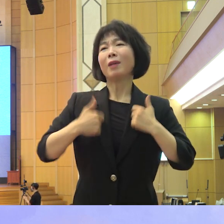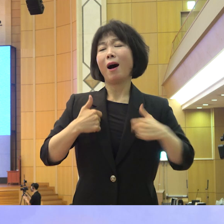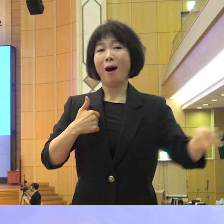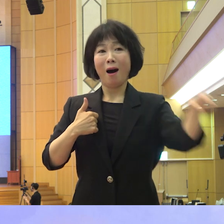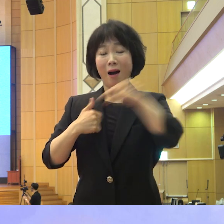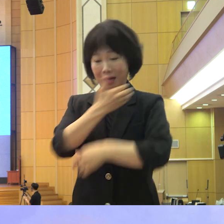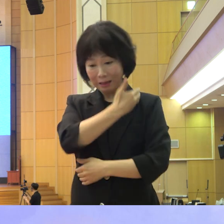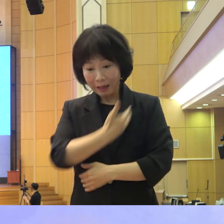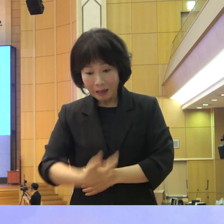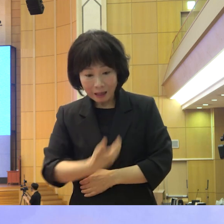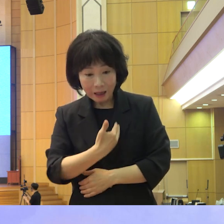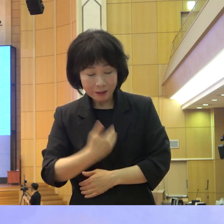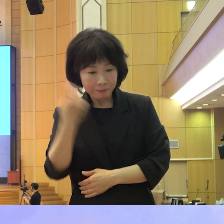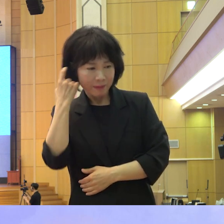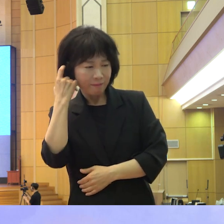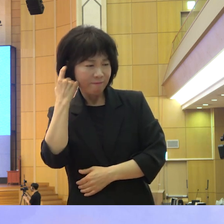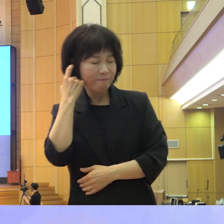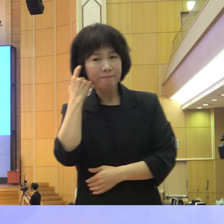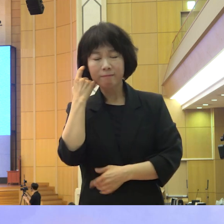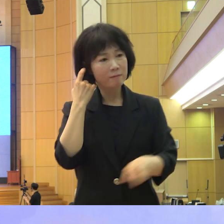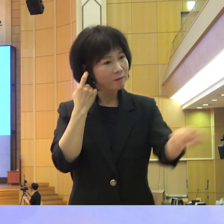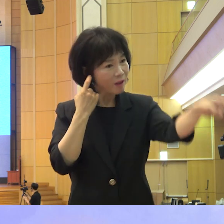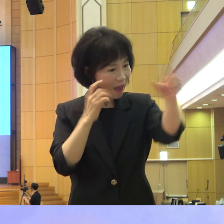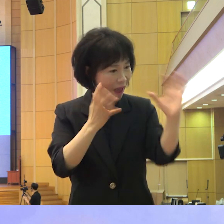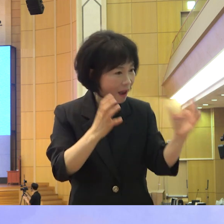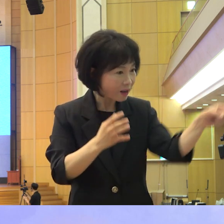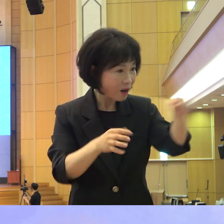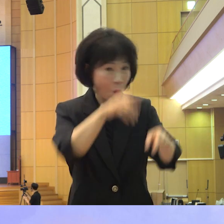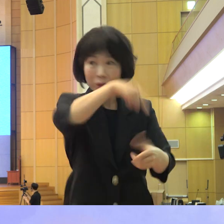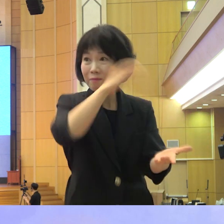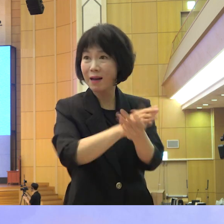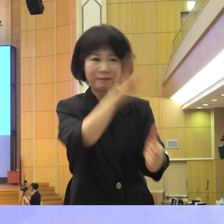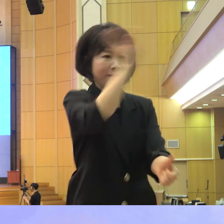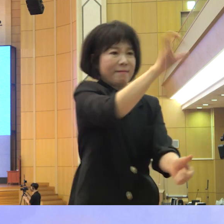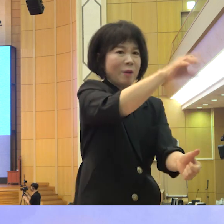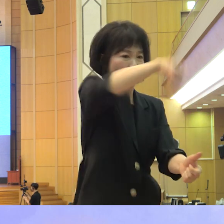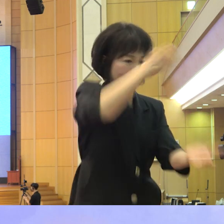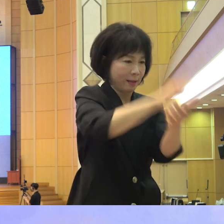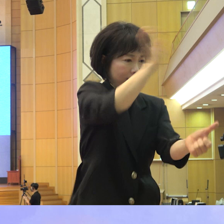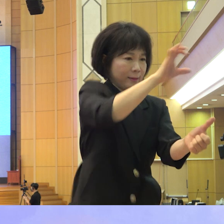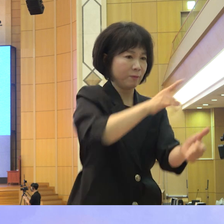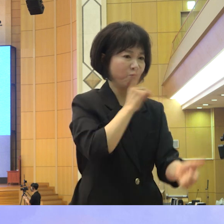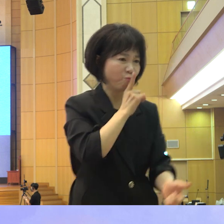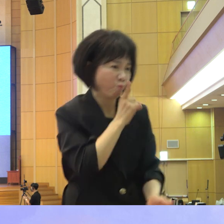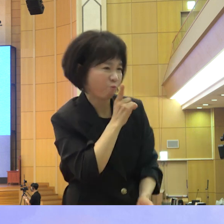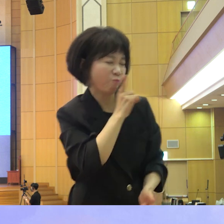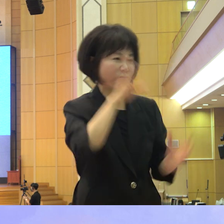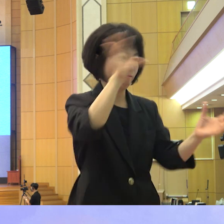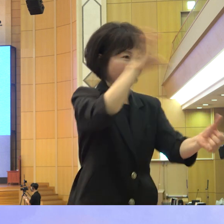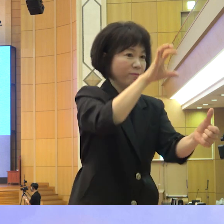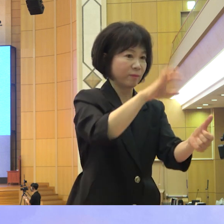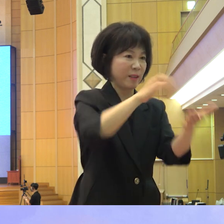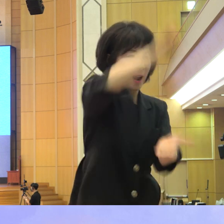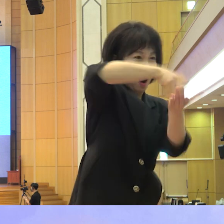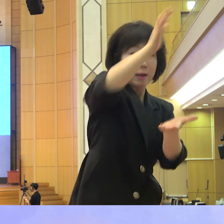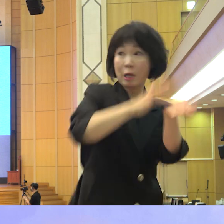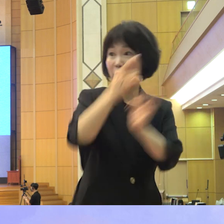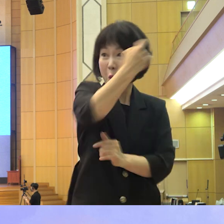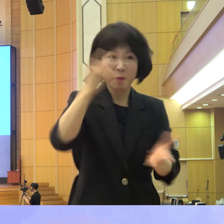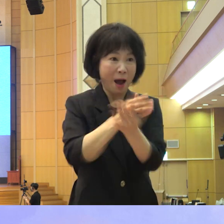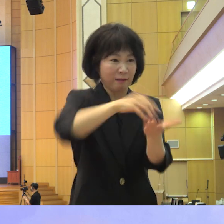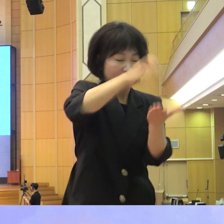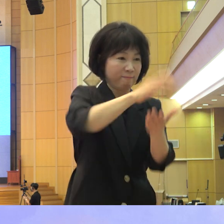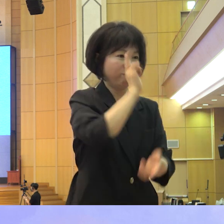제자들은 아이들이 예수님께 오는 것을 보고 꾸짖었습니다. 얘들아, 저리 가!